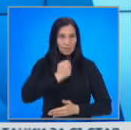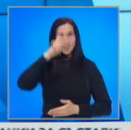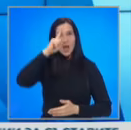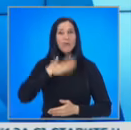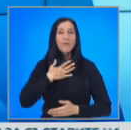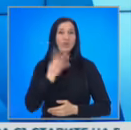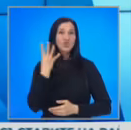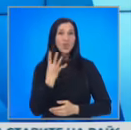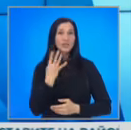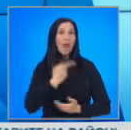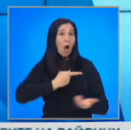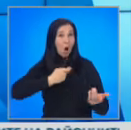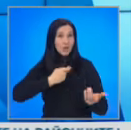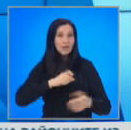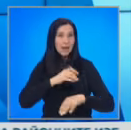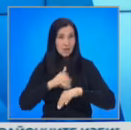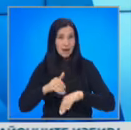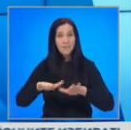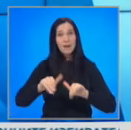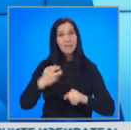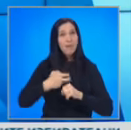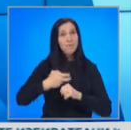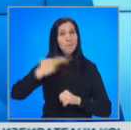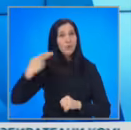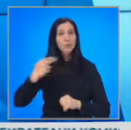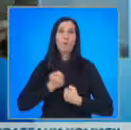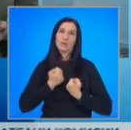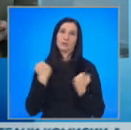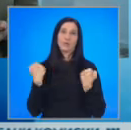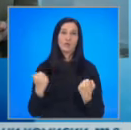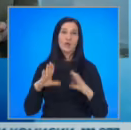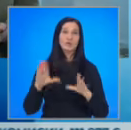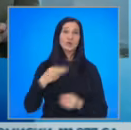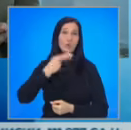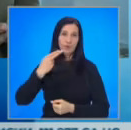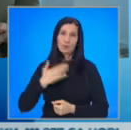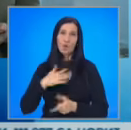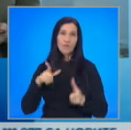4 огнестрелни рани и е приета в болница с опасност за живота. Всичко по темата от Йоана